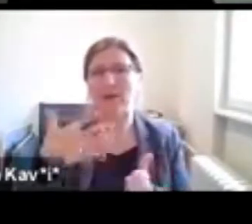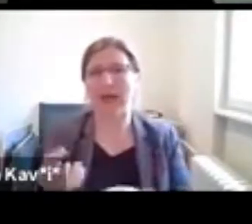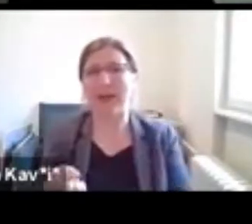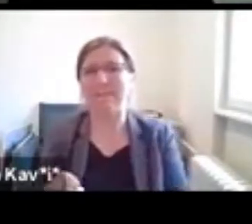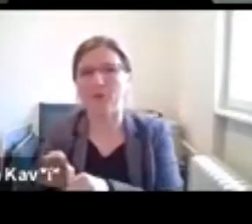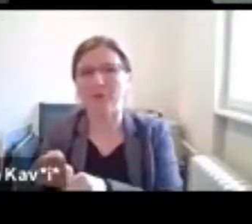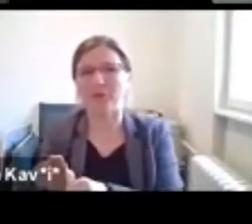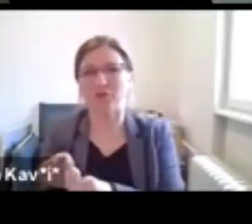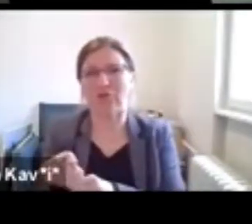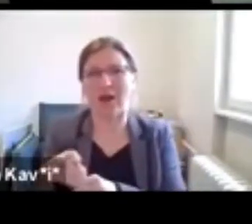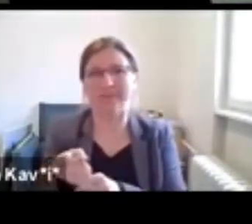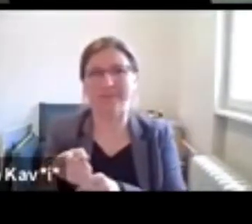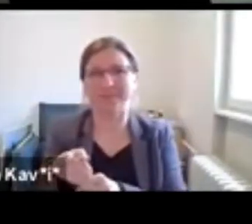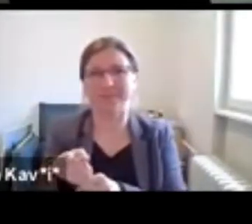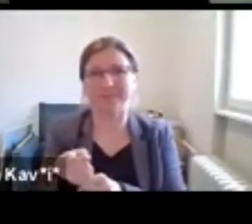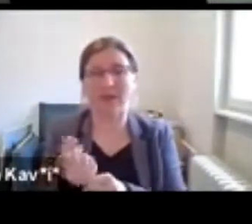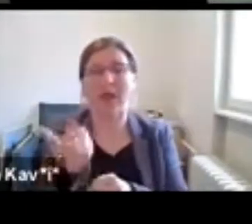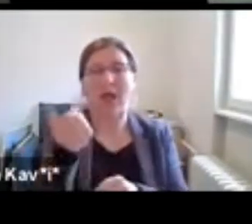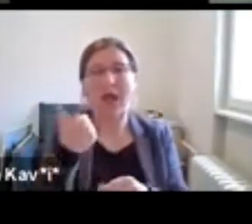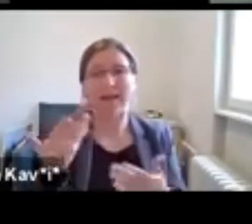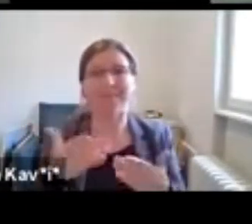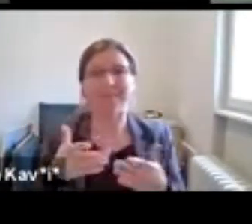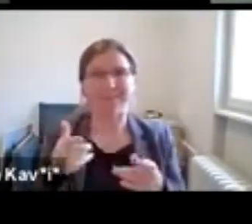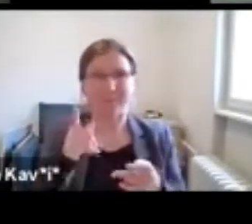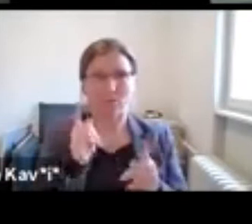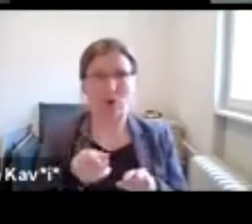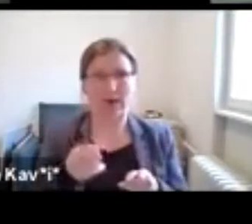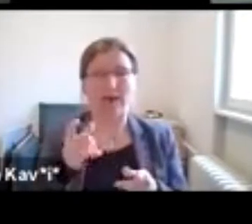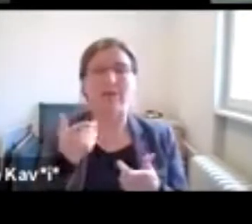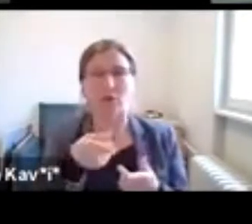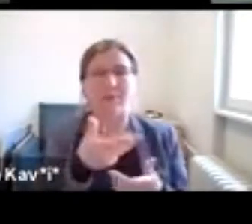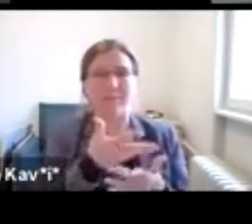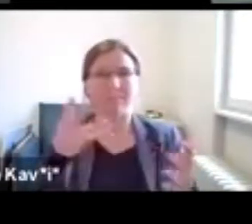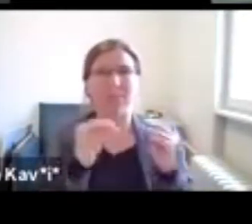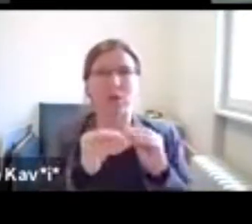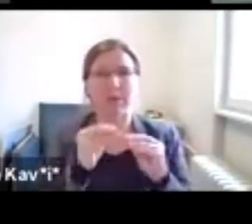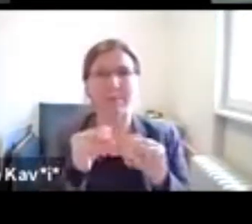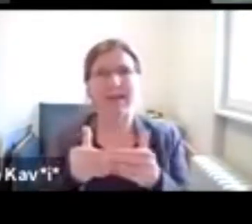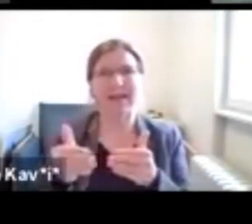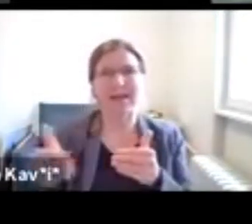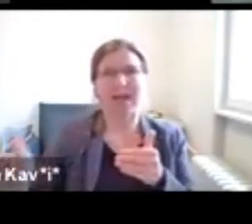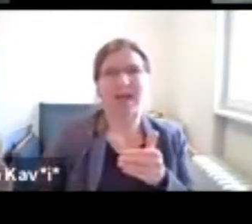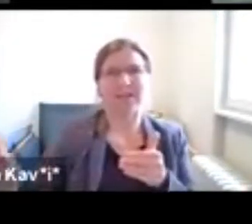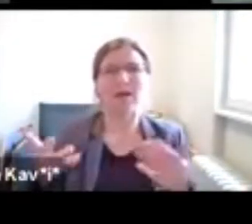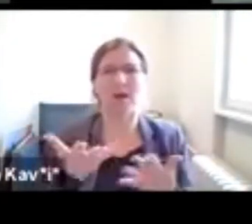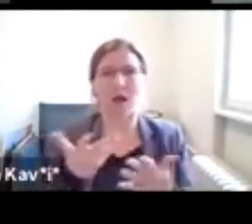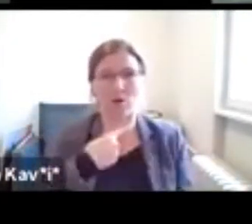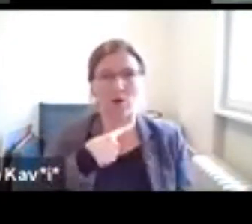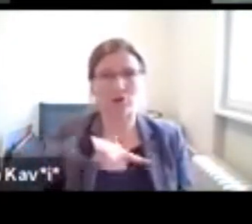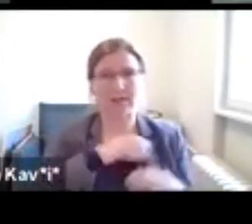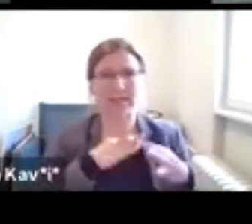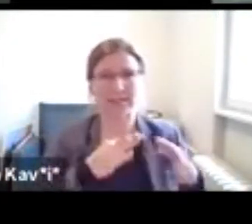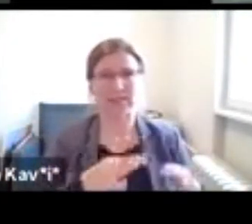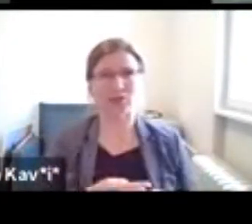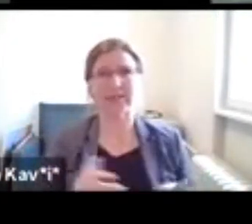njih. Ono što je prepreka je ta fizička distanca, gdje ne možemo mi kao stručnjaci biti toliko dostupni u